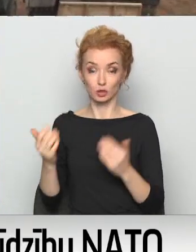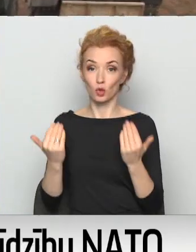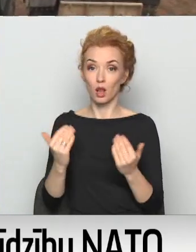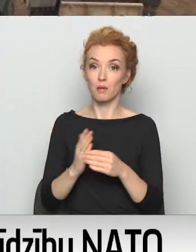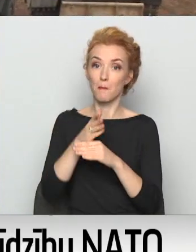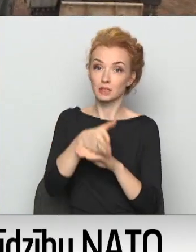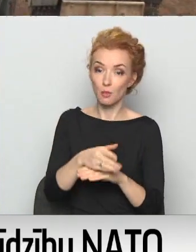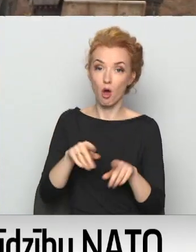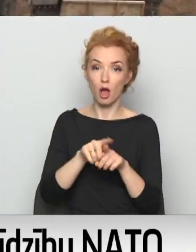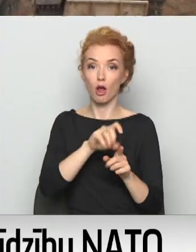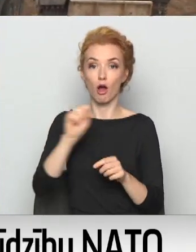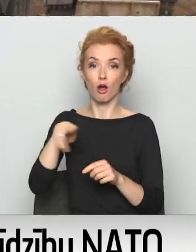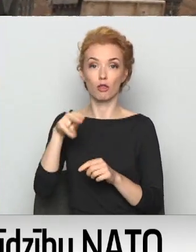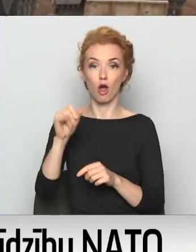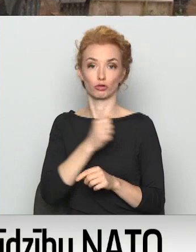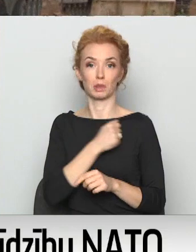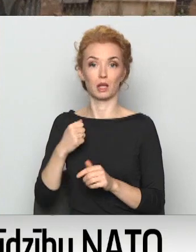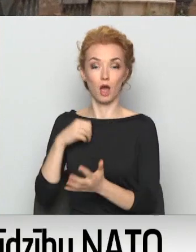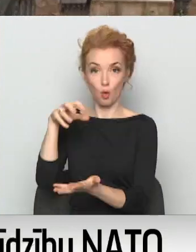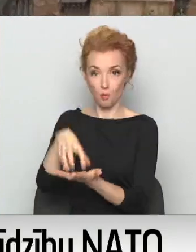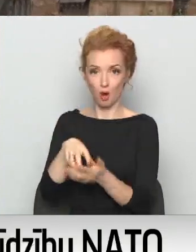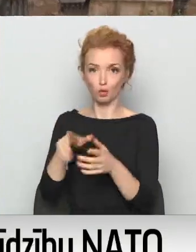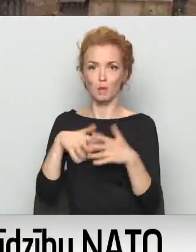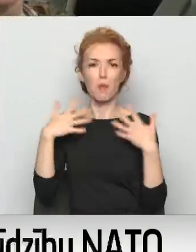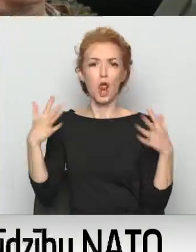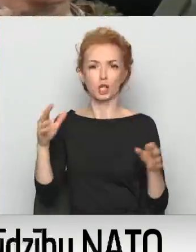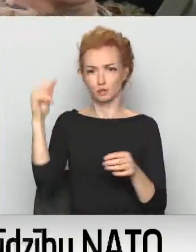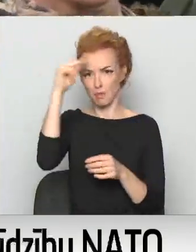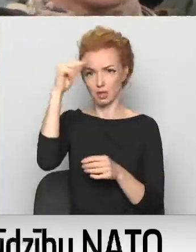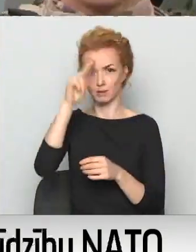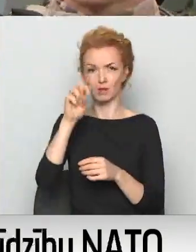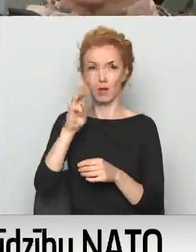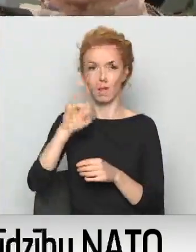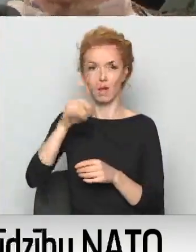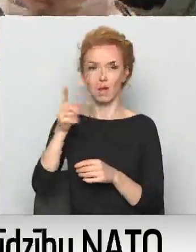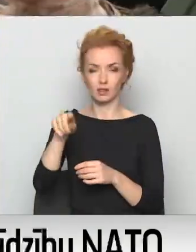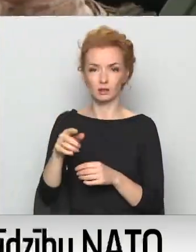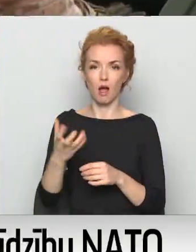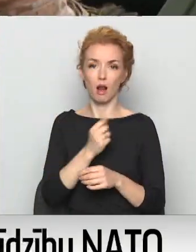apmeklēja Ādažu militāro bāzi, kur notiek plašas militārās mācības namejas ar Latvijas un